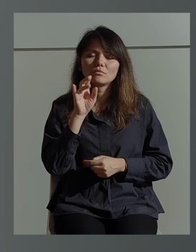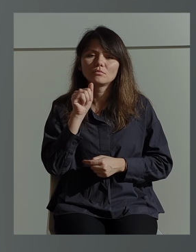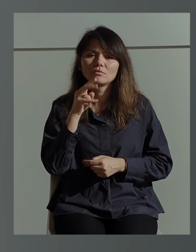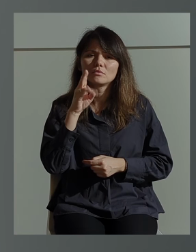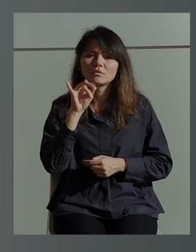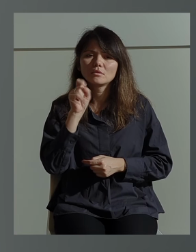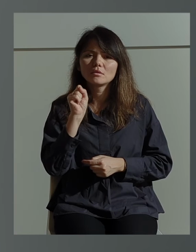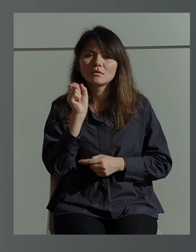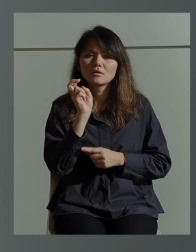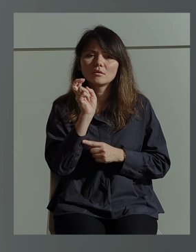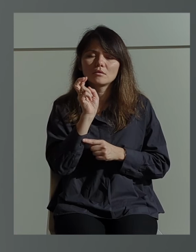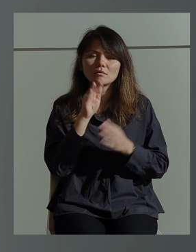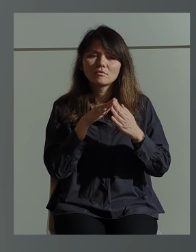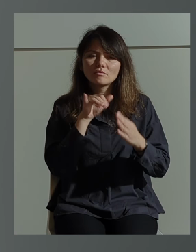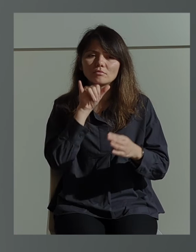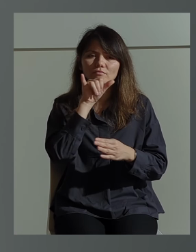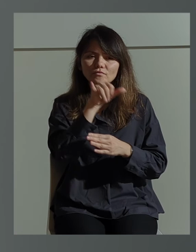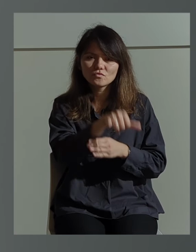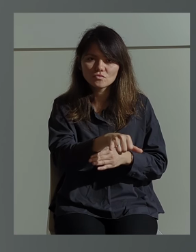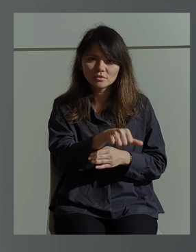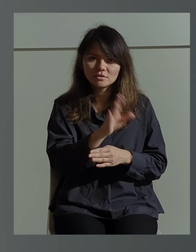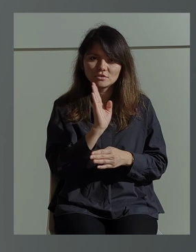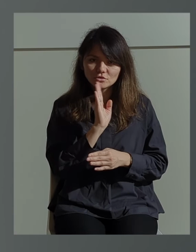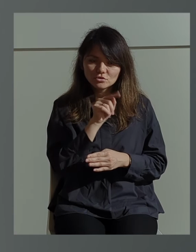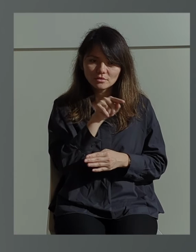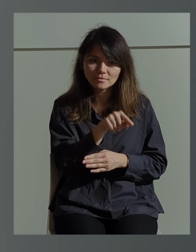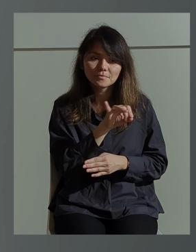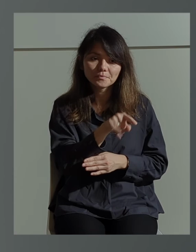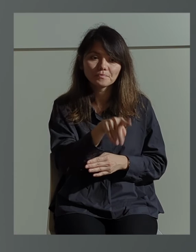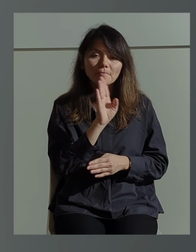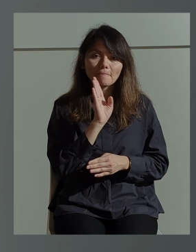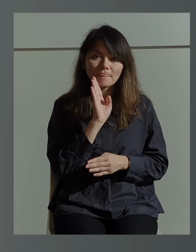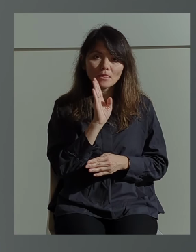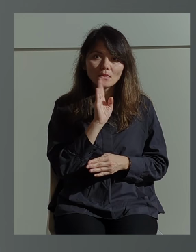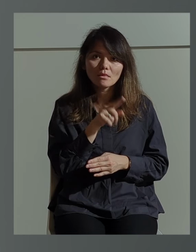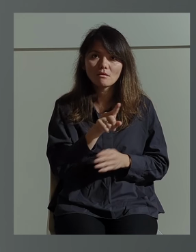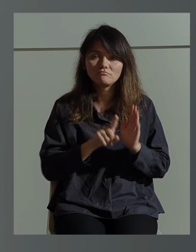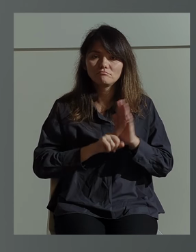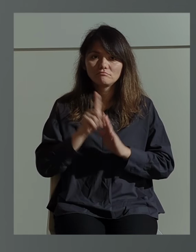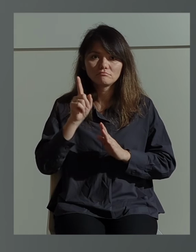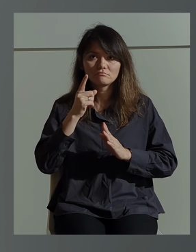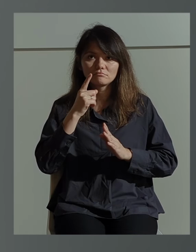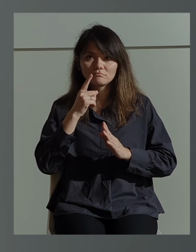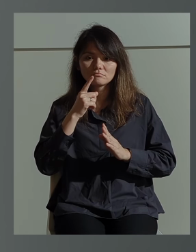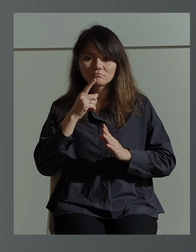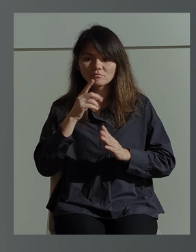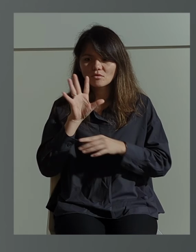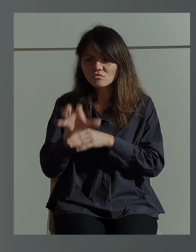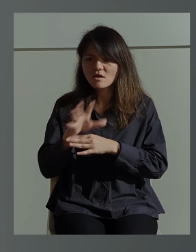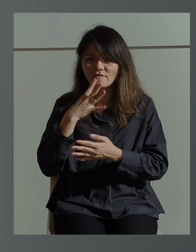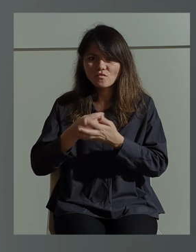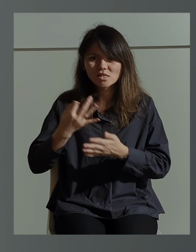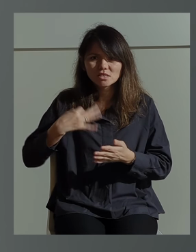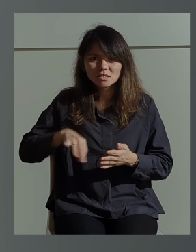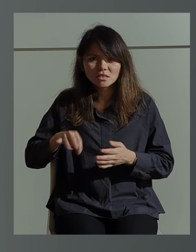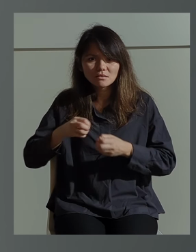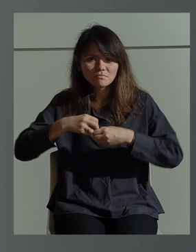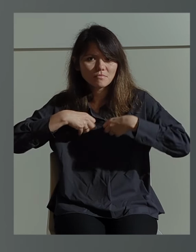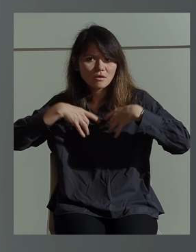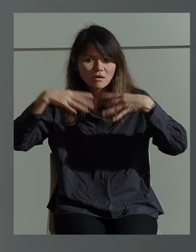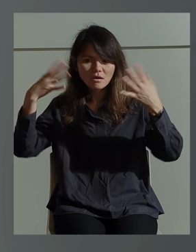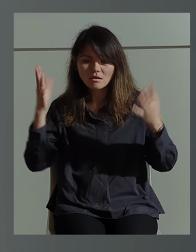к этой женщине и эта женщина со страшно истерикой ругается на своего сына